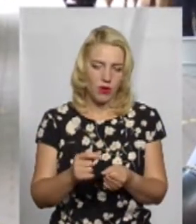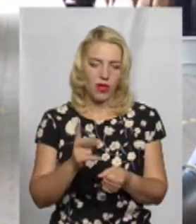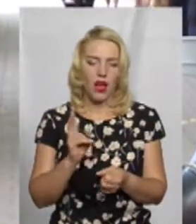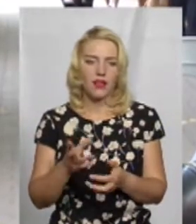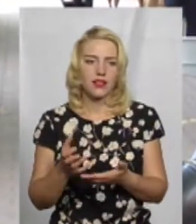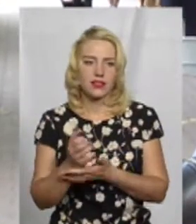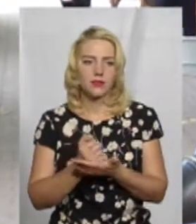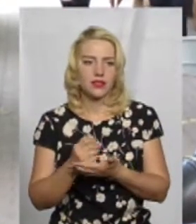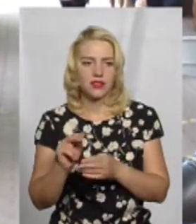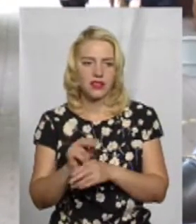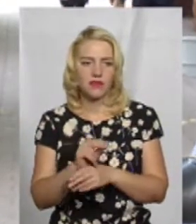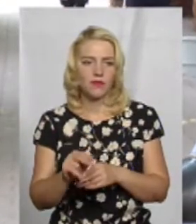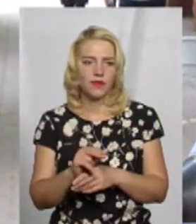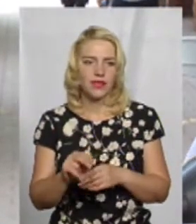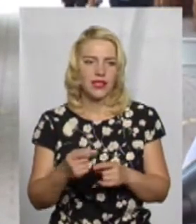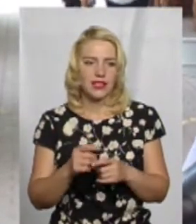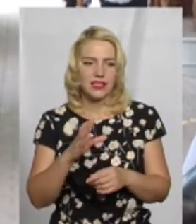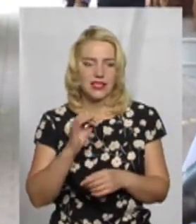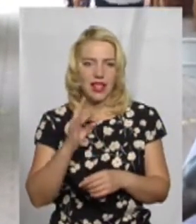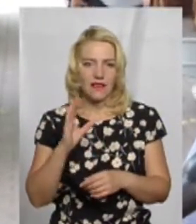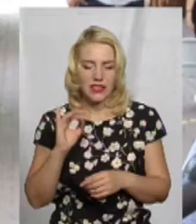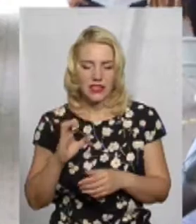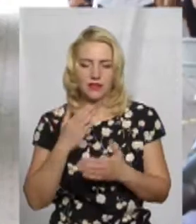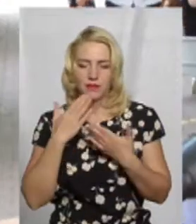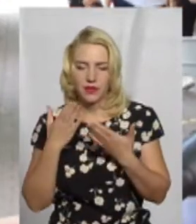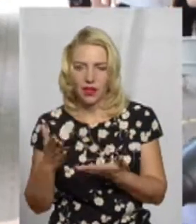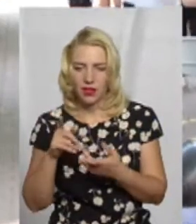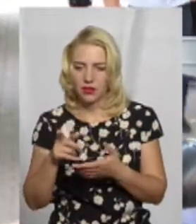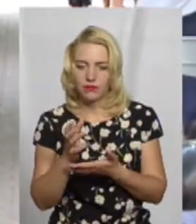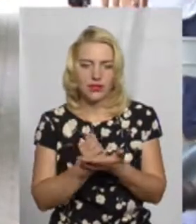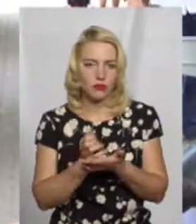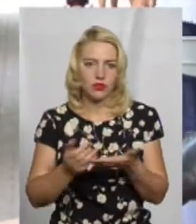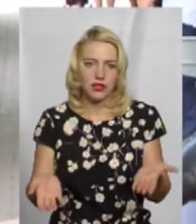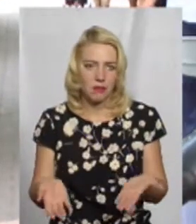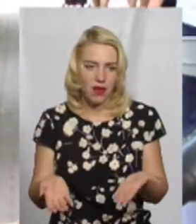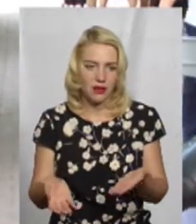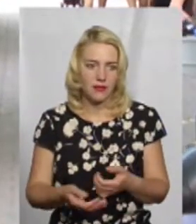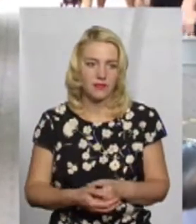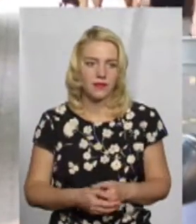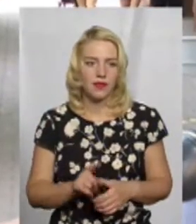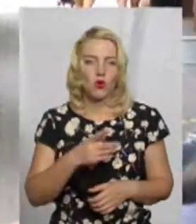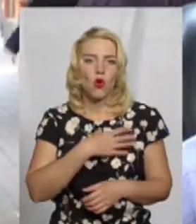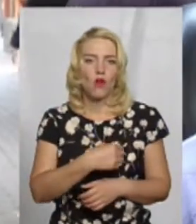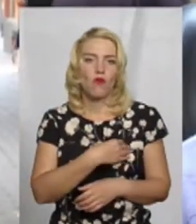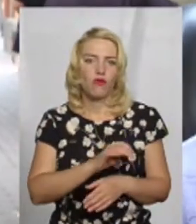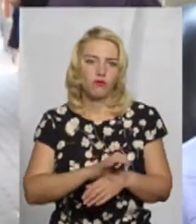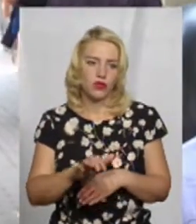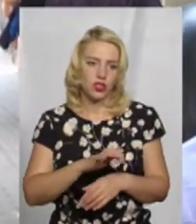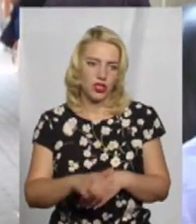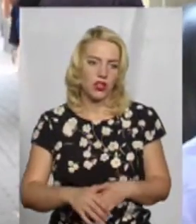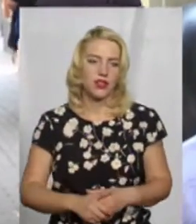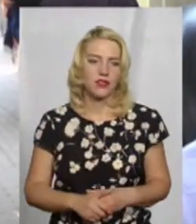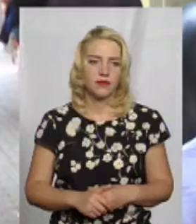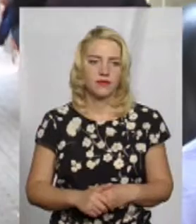звертатися в сервіс, а в сервісі теж запчастин нема, то це приходиться звертатися в Львів, постачальник. Взимку на ньому